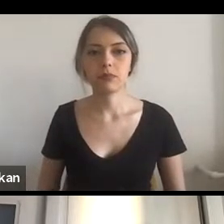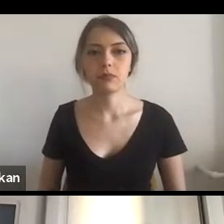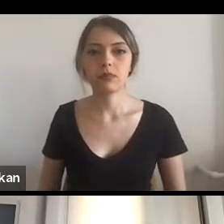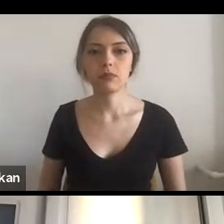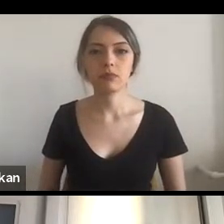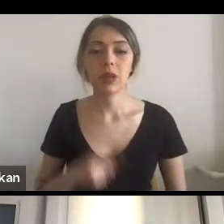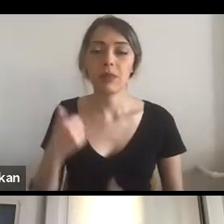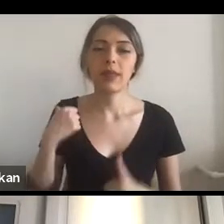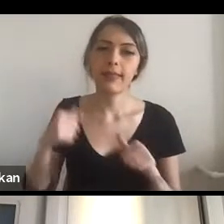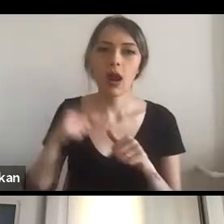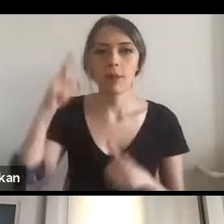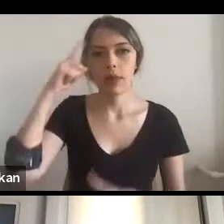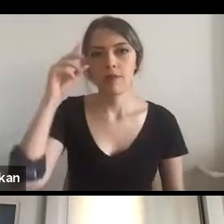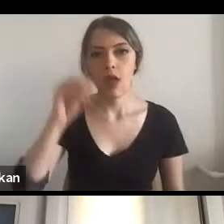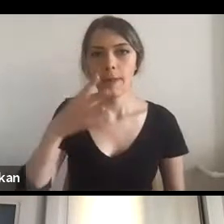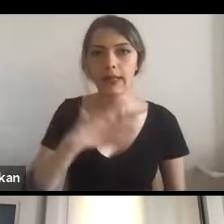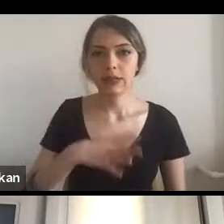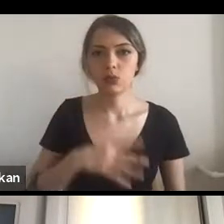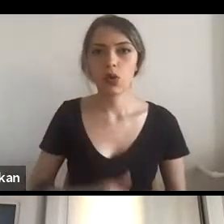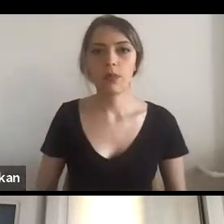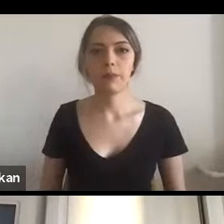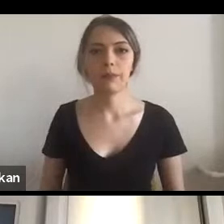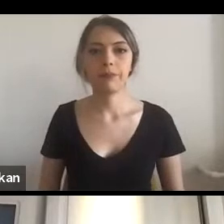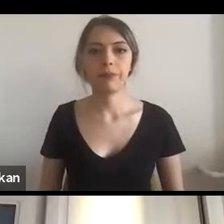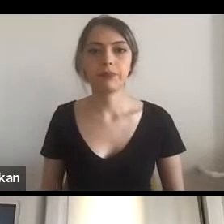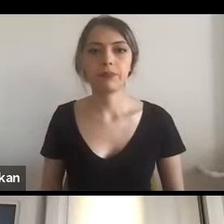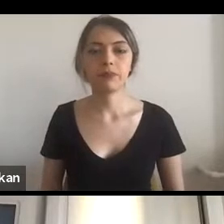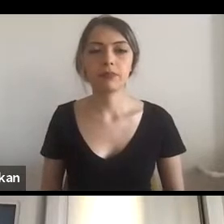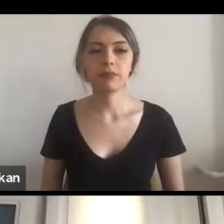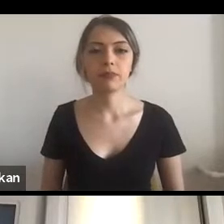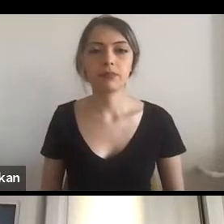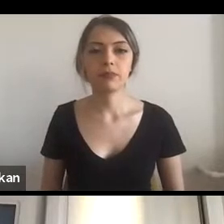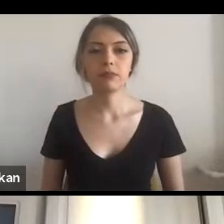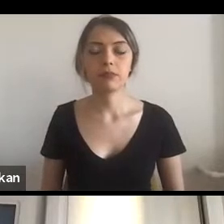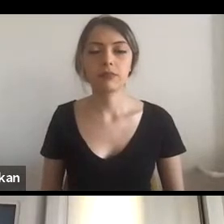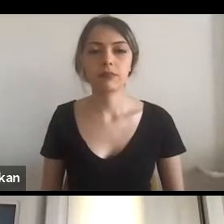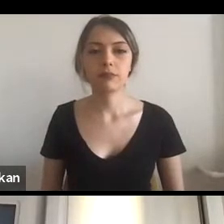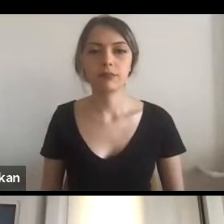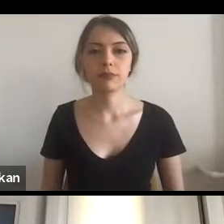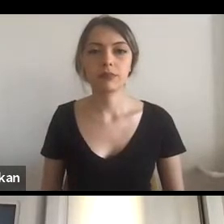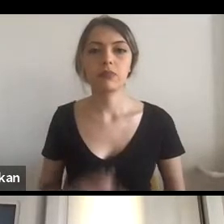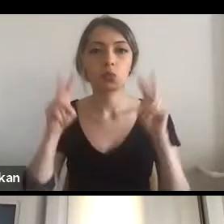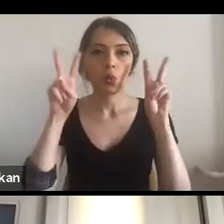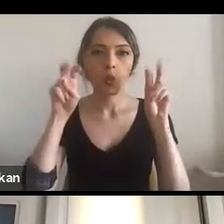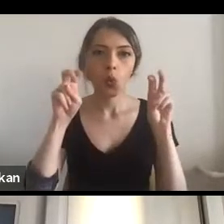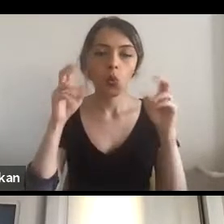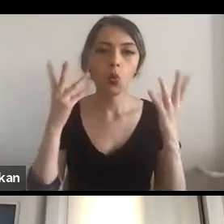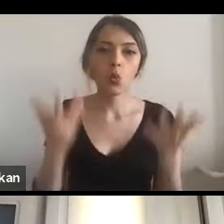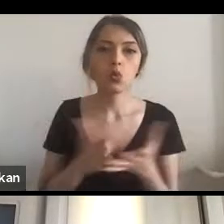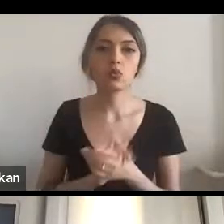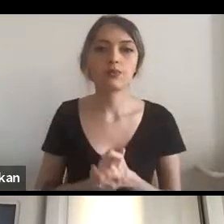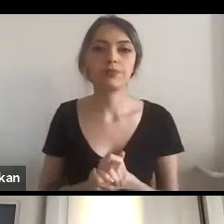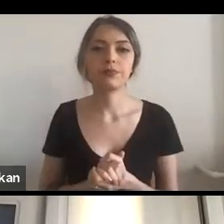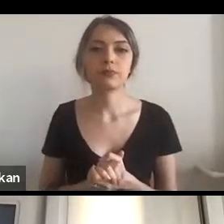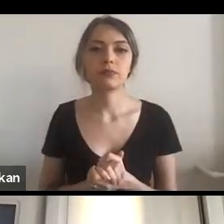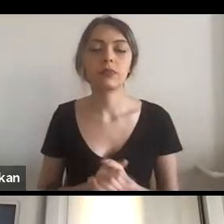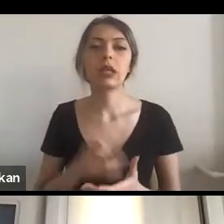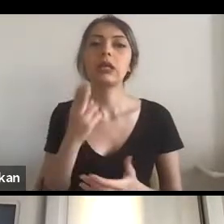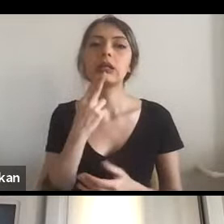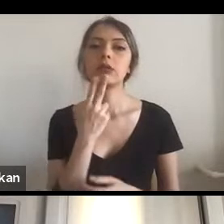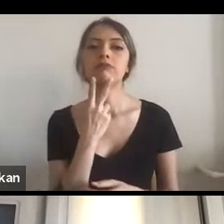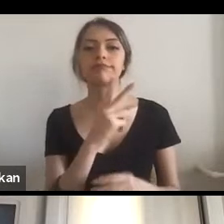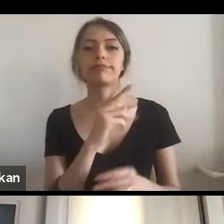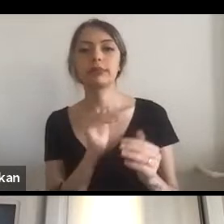bir şeyi de hatırlatmak isterim. Aslında konumuz bir yandan da çok daha böyle kadın yönelik şiddetle